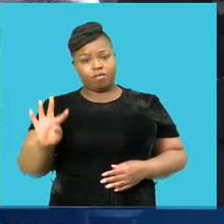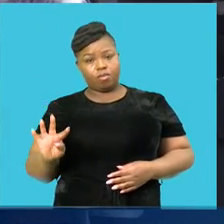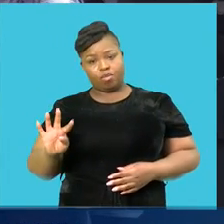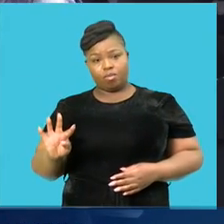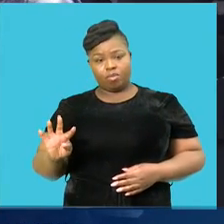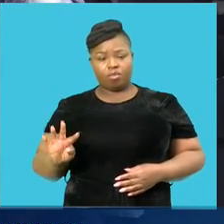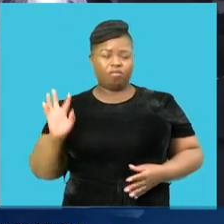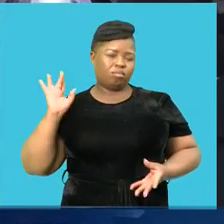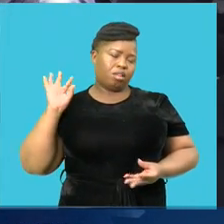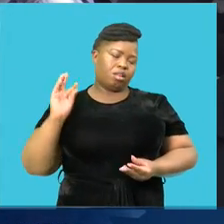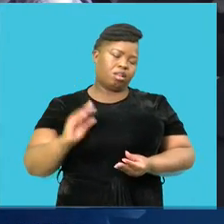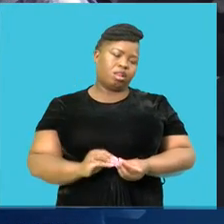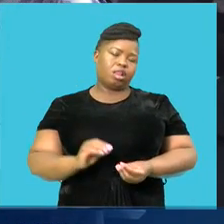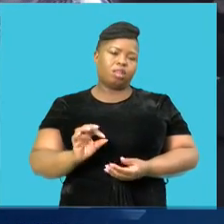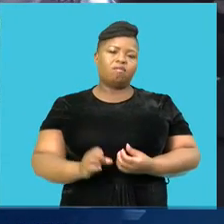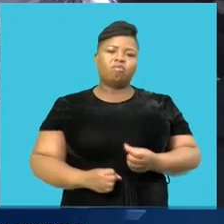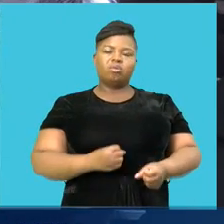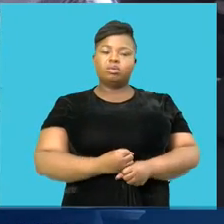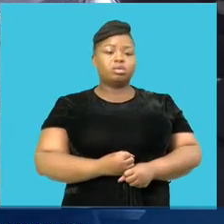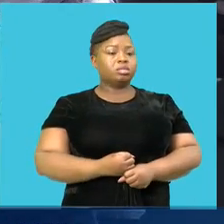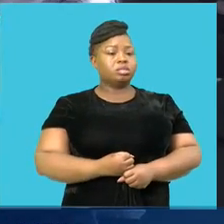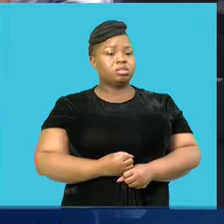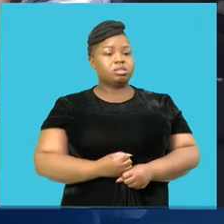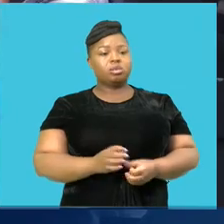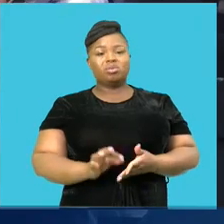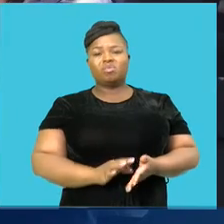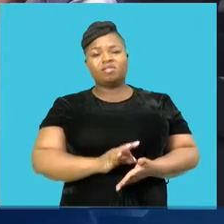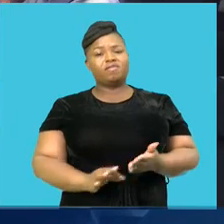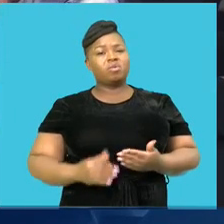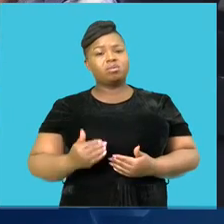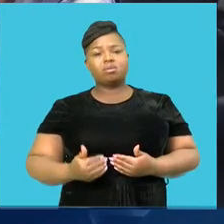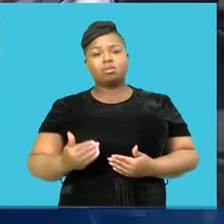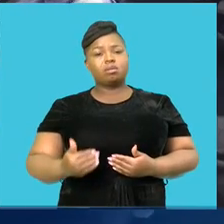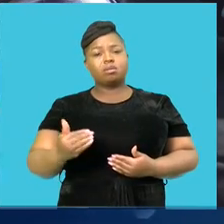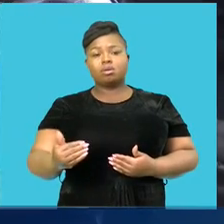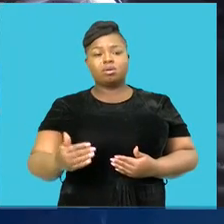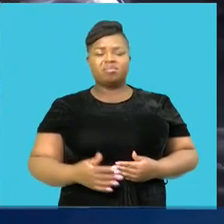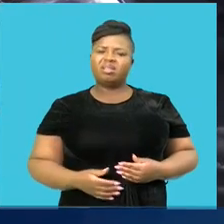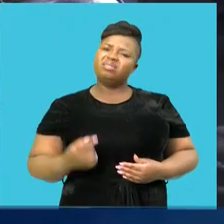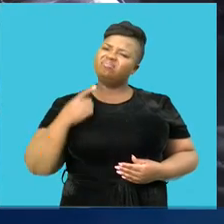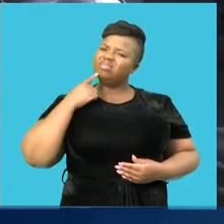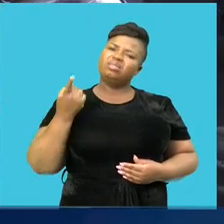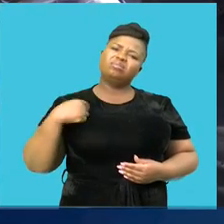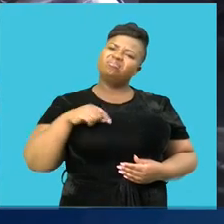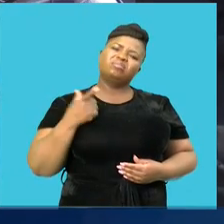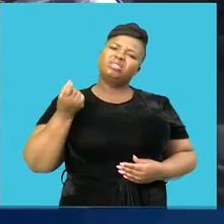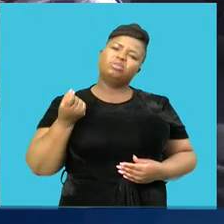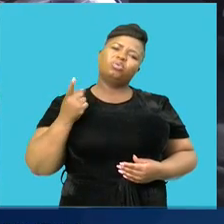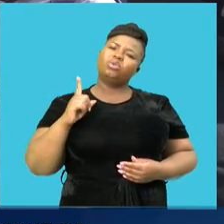ngo-94 yonke le minyaka yamavoti isoloko sivota uthi masenze intoni